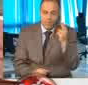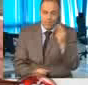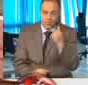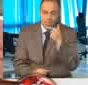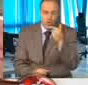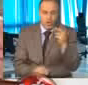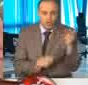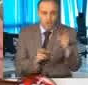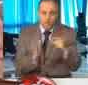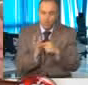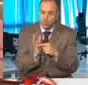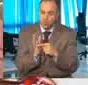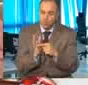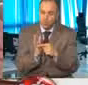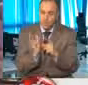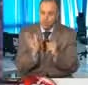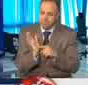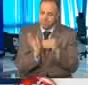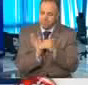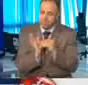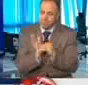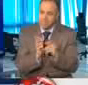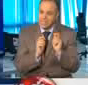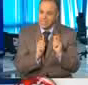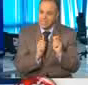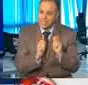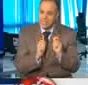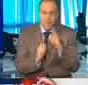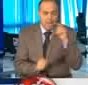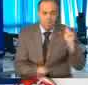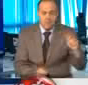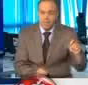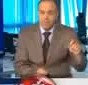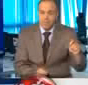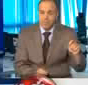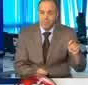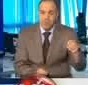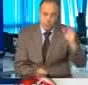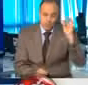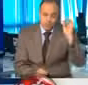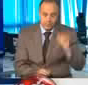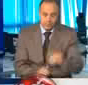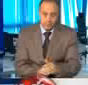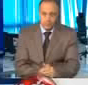ما جاء في الدستور من تنصيص على النظام السياسي البرلماني للبلاد.